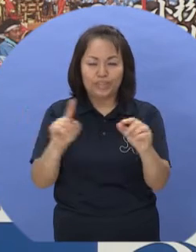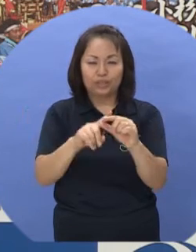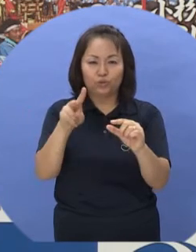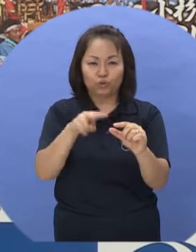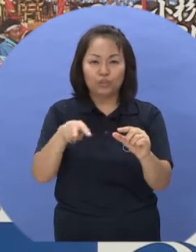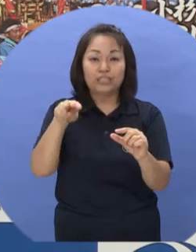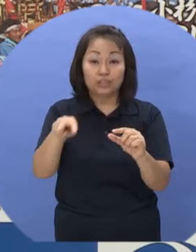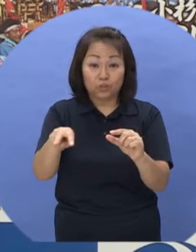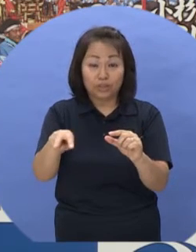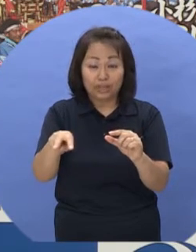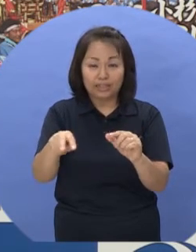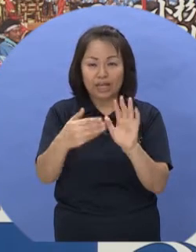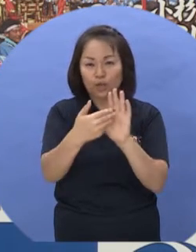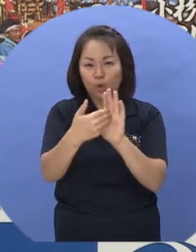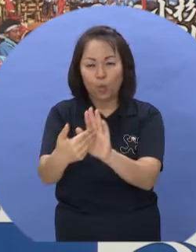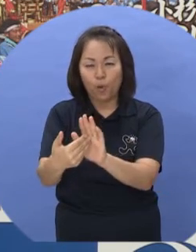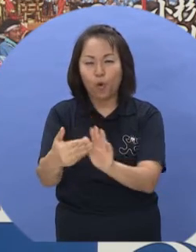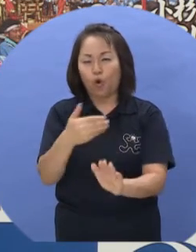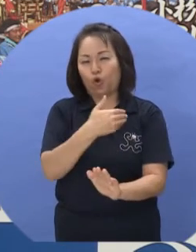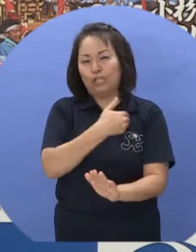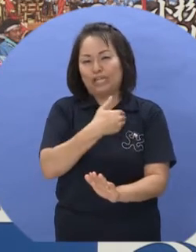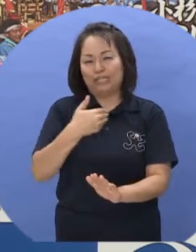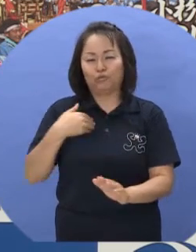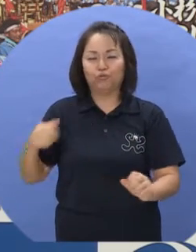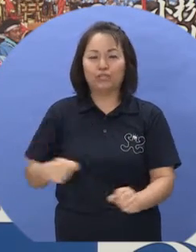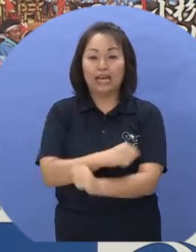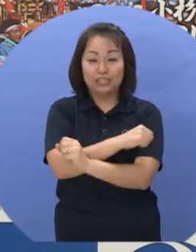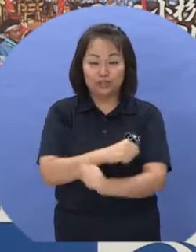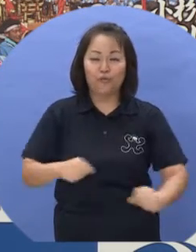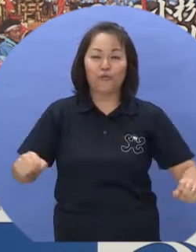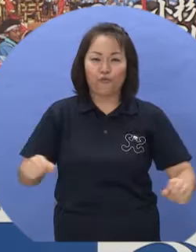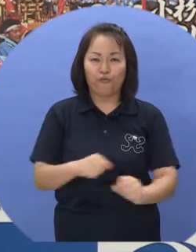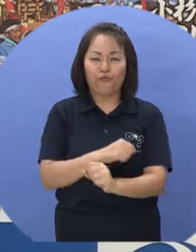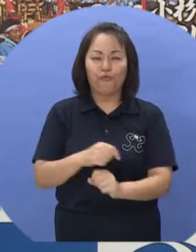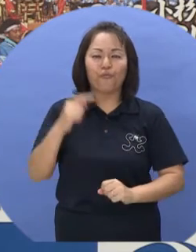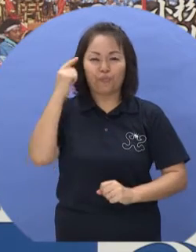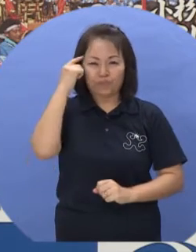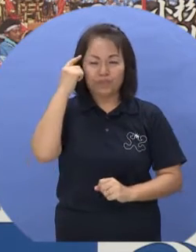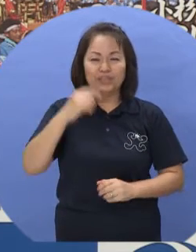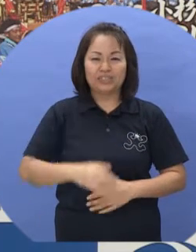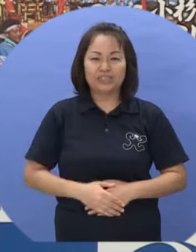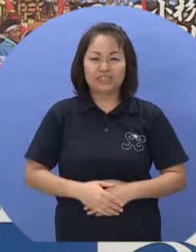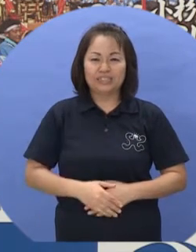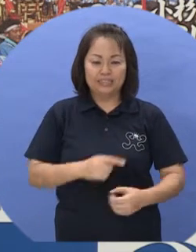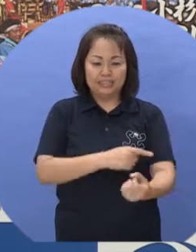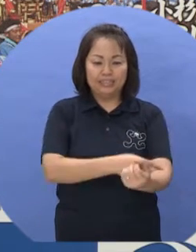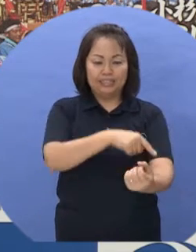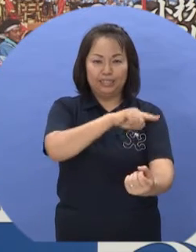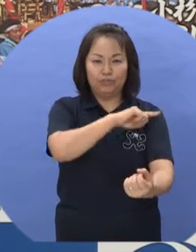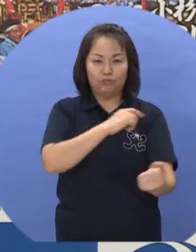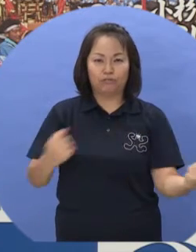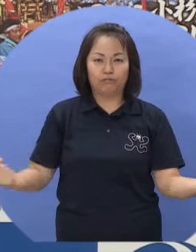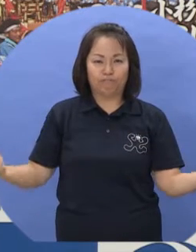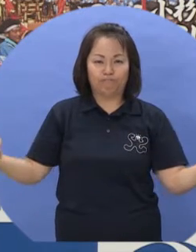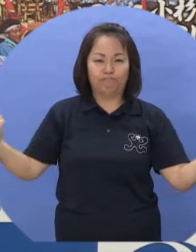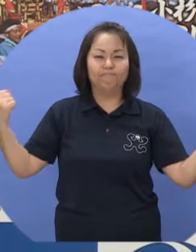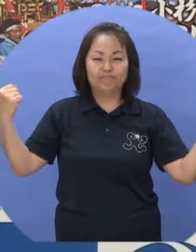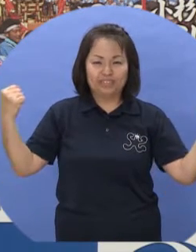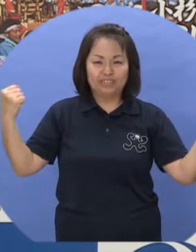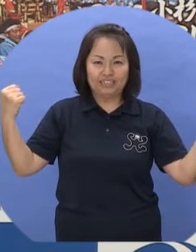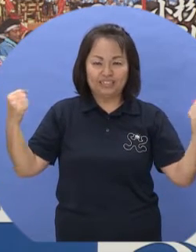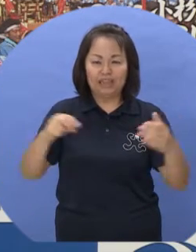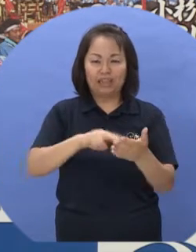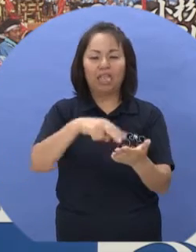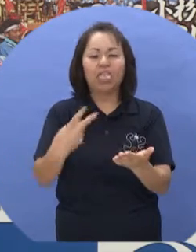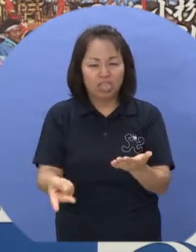普及を図っていきたいというふうに考えています。またこの体操を継続していくことで、筋力がついて転倒や骨折の予